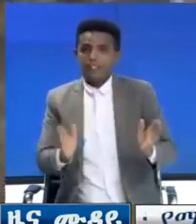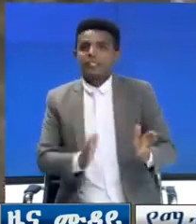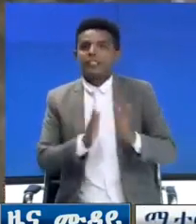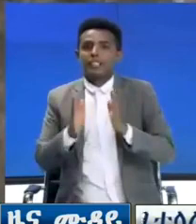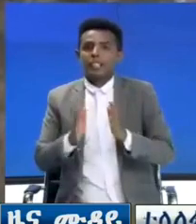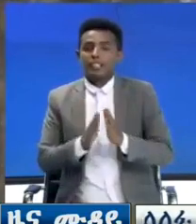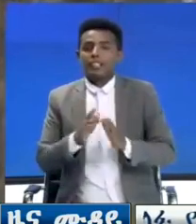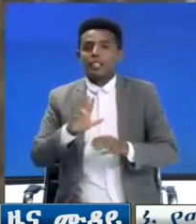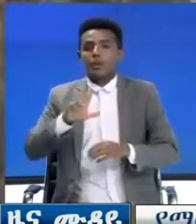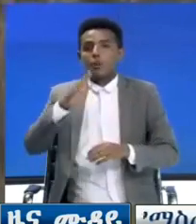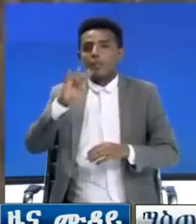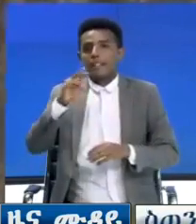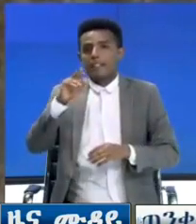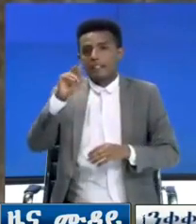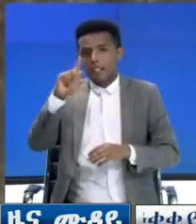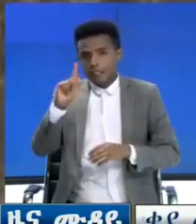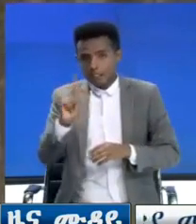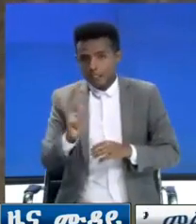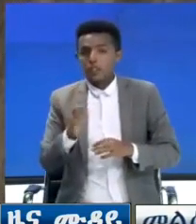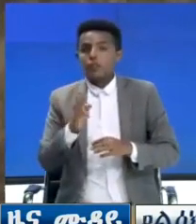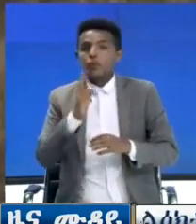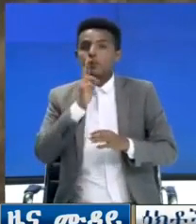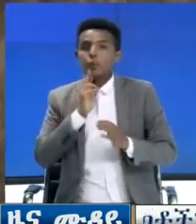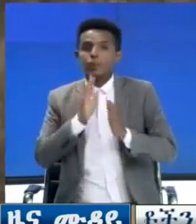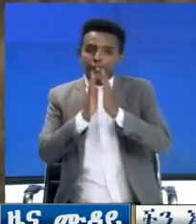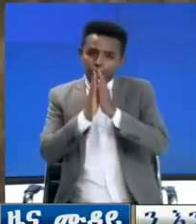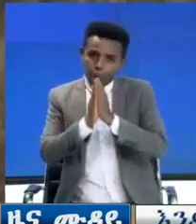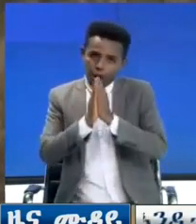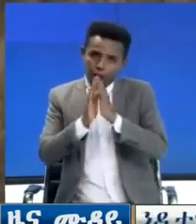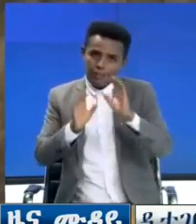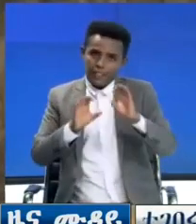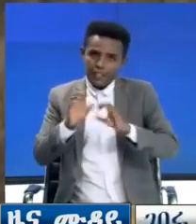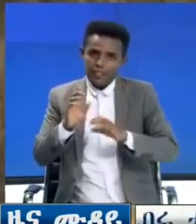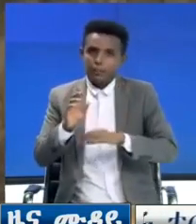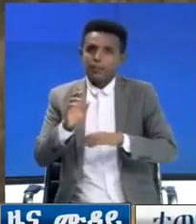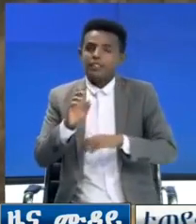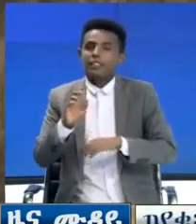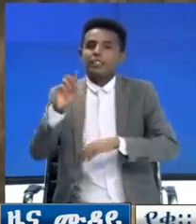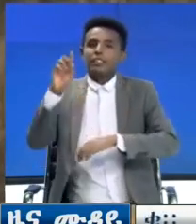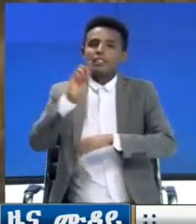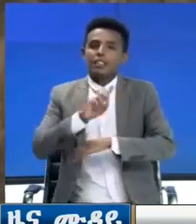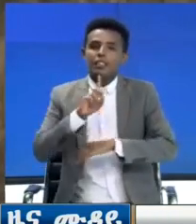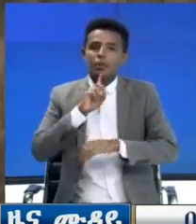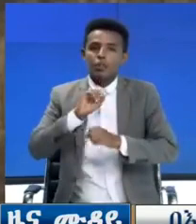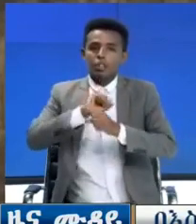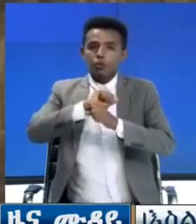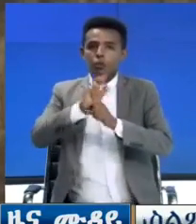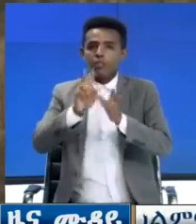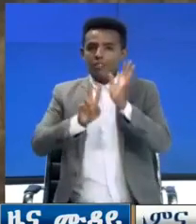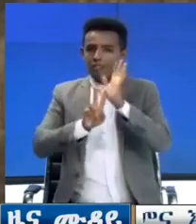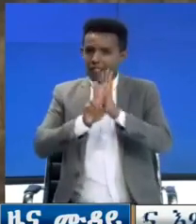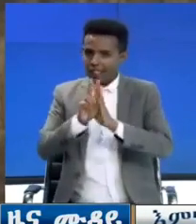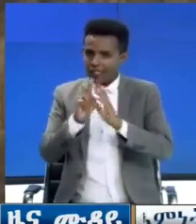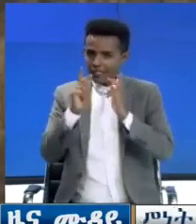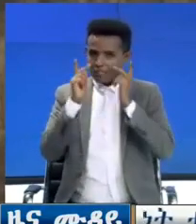እንዘጋጃለን። የረመዳን ጾም ያው ዱዓ የሚደረግበት ቀን ነው። አሁን ግን ከኮሮና ቫይረስ አንጻር